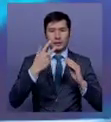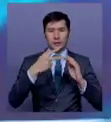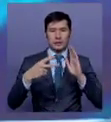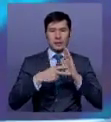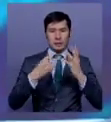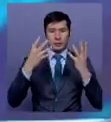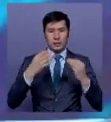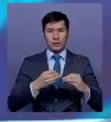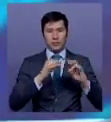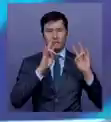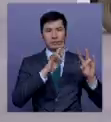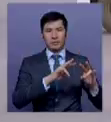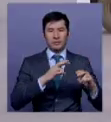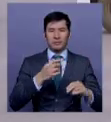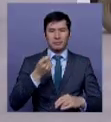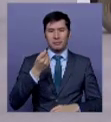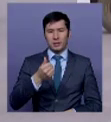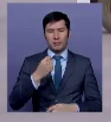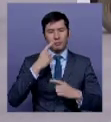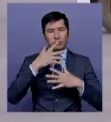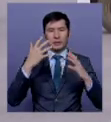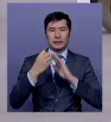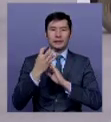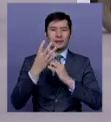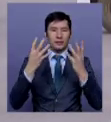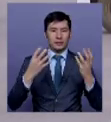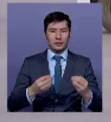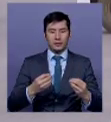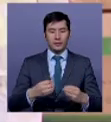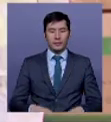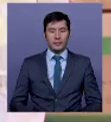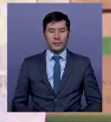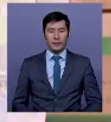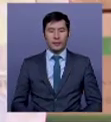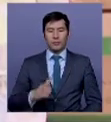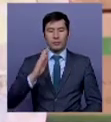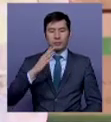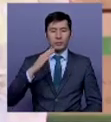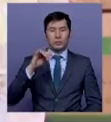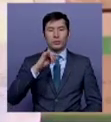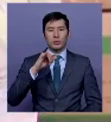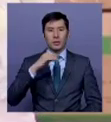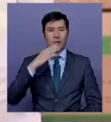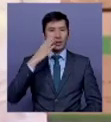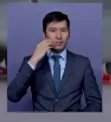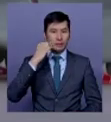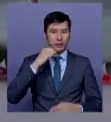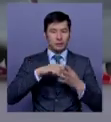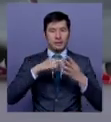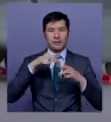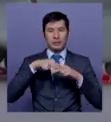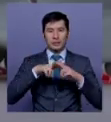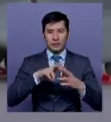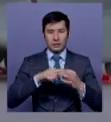кездеседі. Негізі 14 күнді құрайды. Аспан асты елінің ақ халаттылары Нұрсұлтан, Қарағанды, Алматы қаласындағы тәжірибелерімен бөліседі.